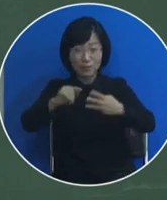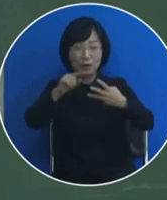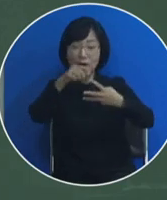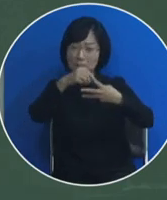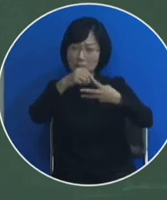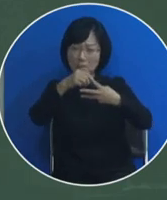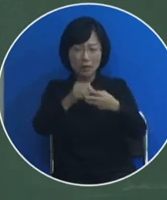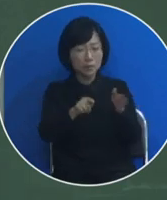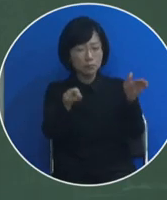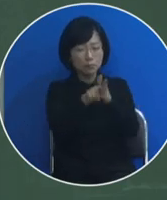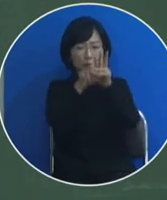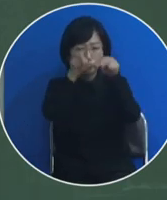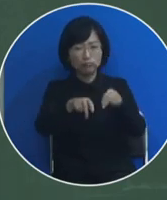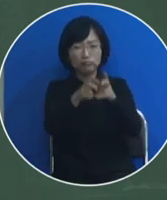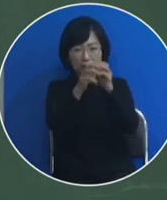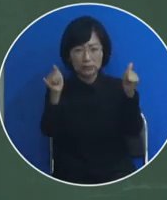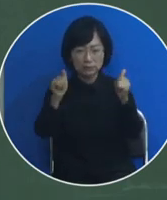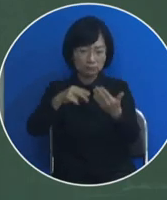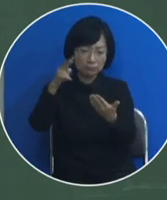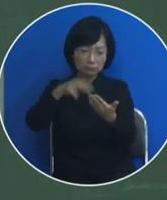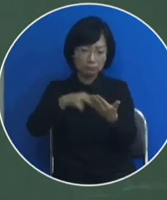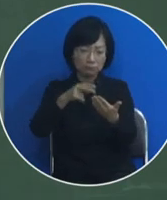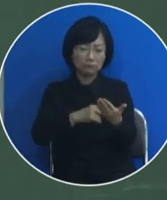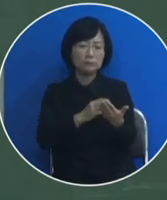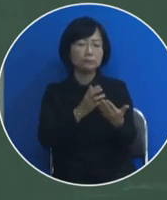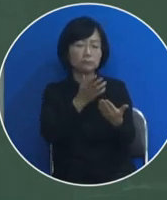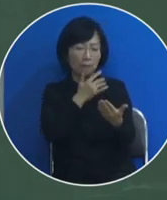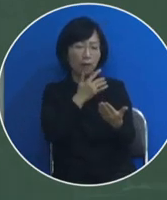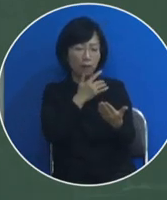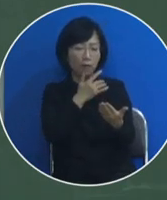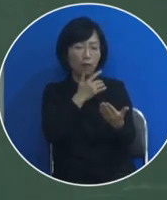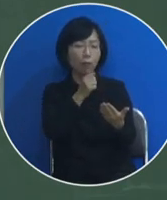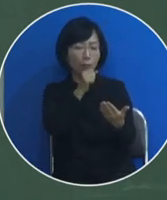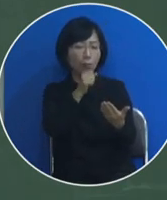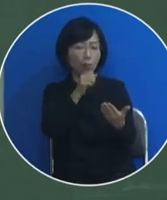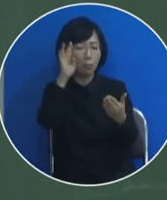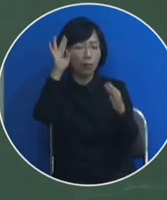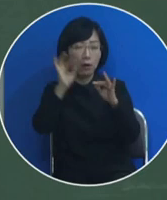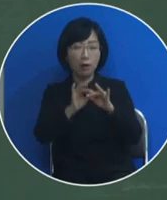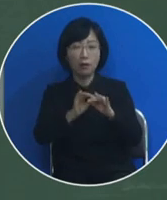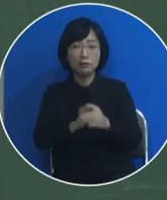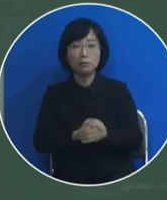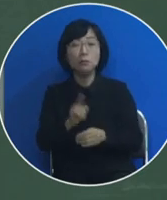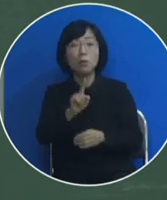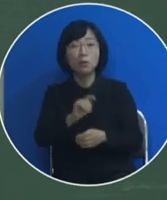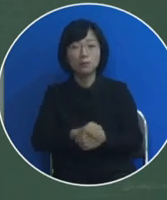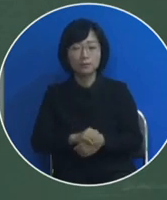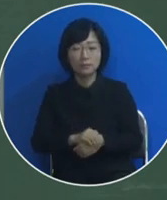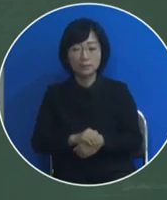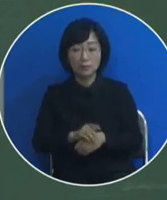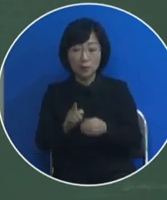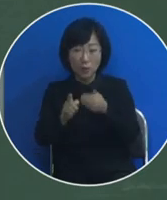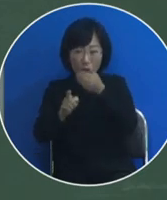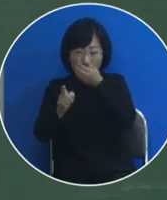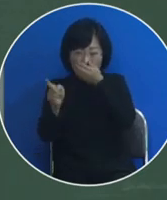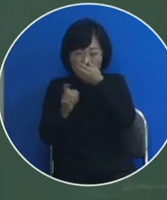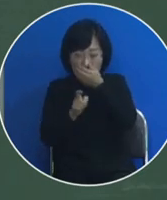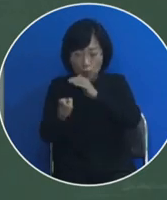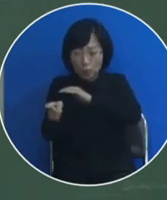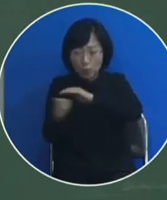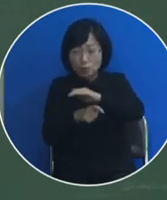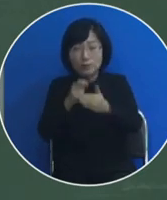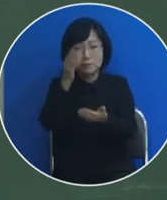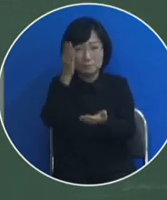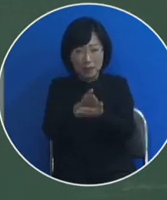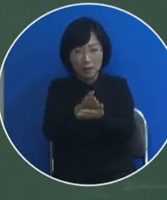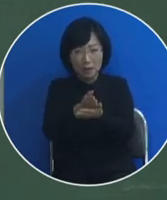will read and agree with. 그렇죠. Isn't that so? 도둑질하지 마라. Don't steal. 무신자도 읽어도 그렇지 도둑질 안 해야지. Even